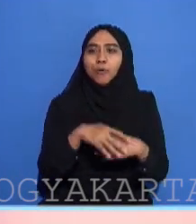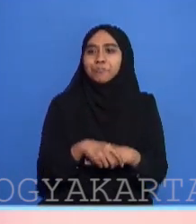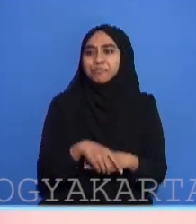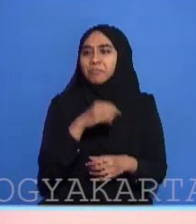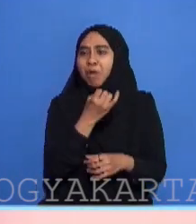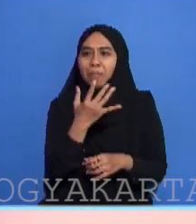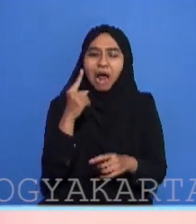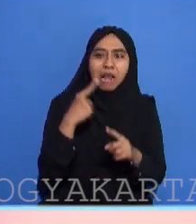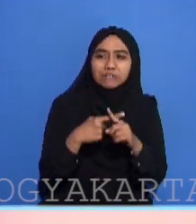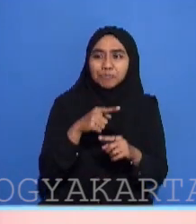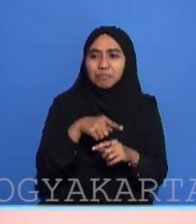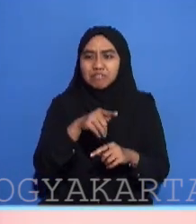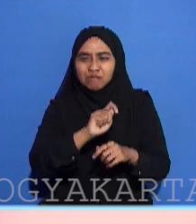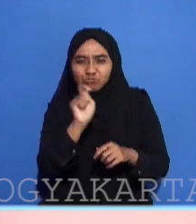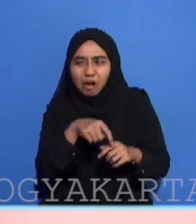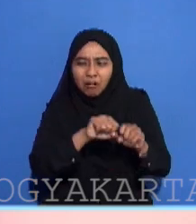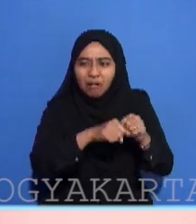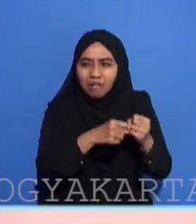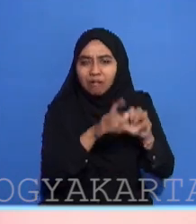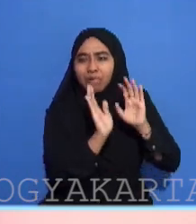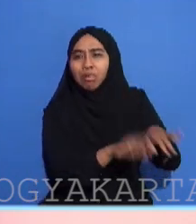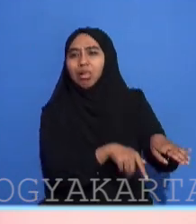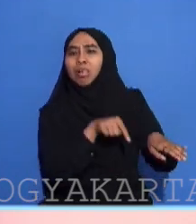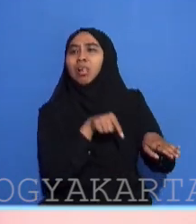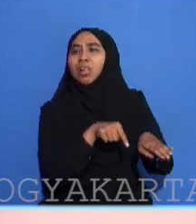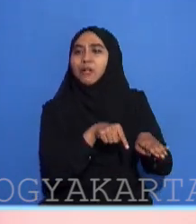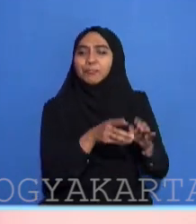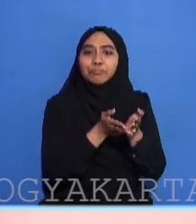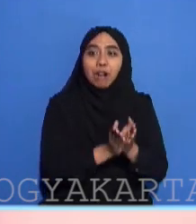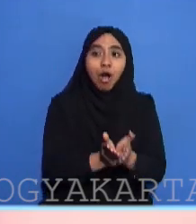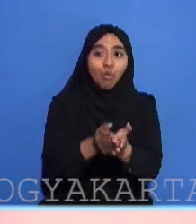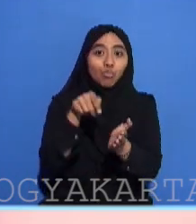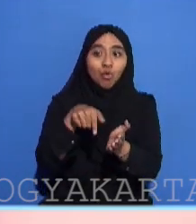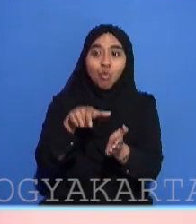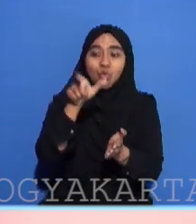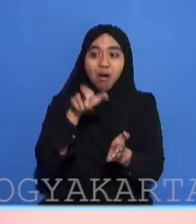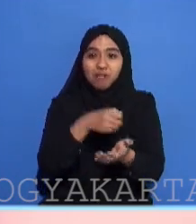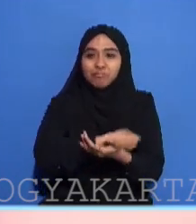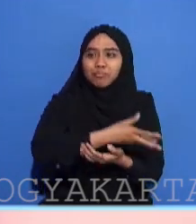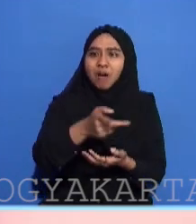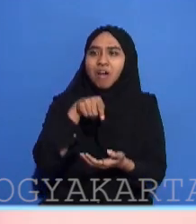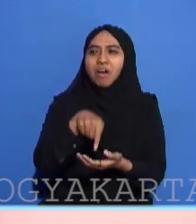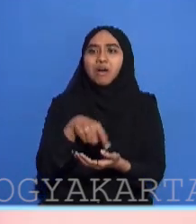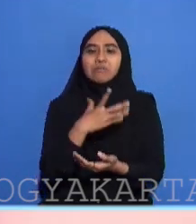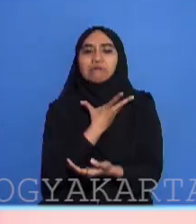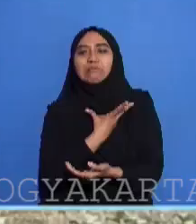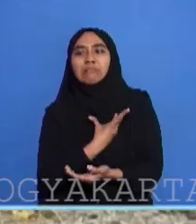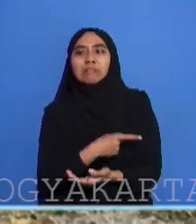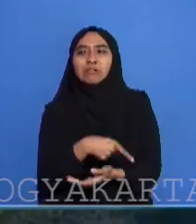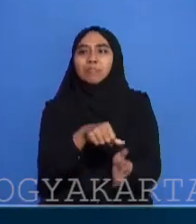digunakan. Rusaknya alat ini pun disayangkan para nelayan mengingat sangat dibutuhkan untuk membantu menjalankan aktivitas melaut.